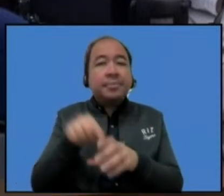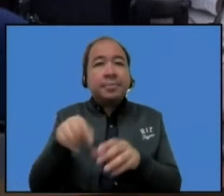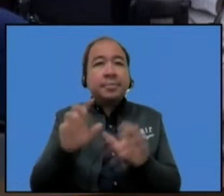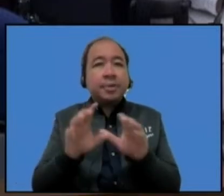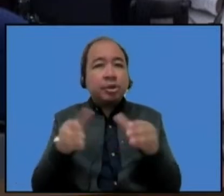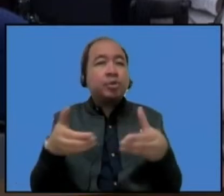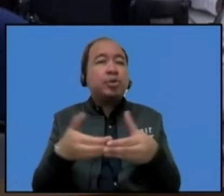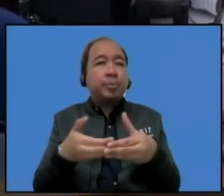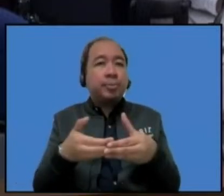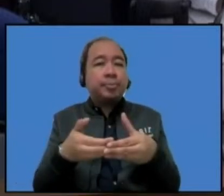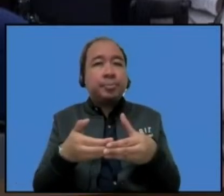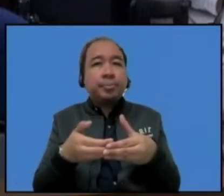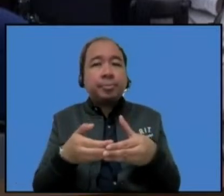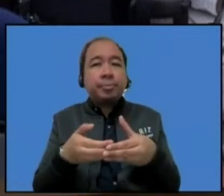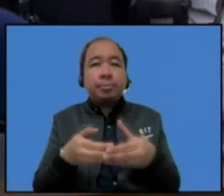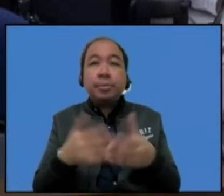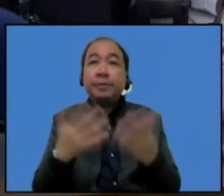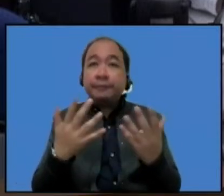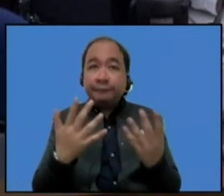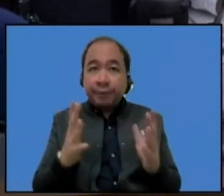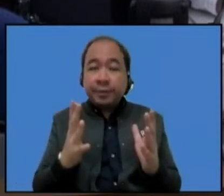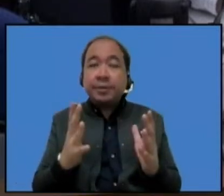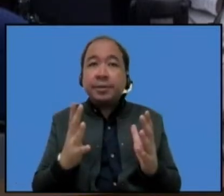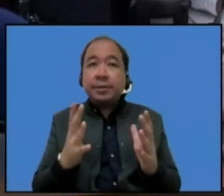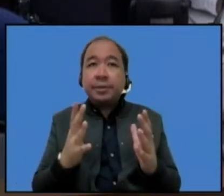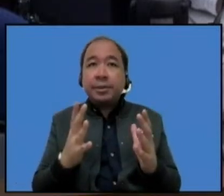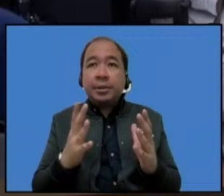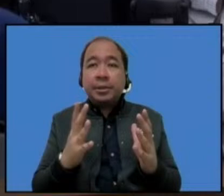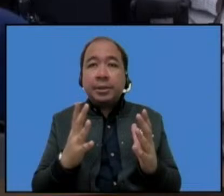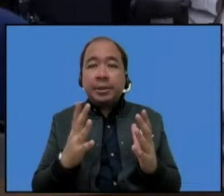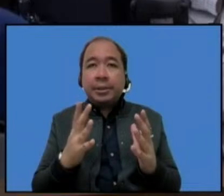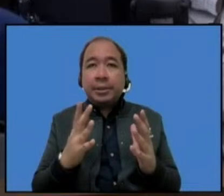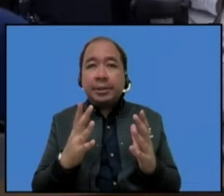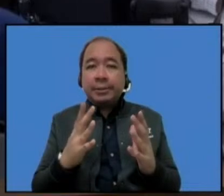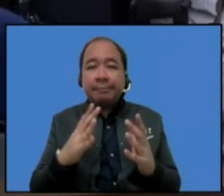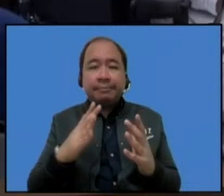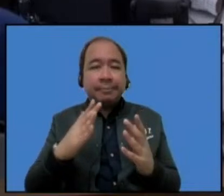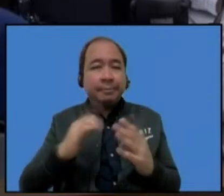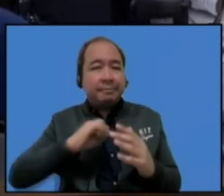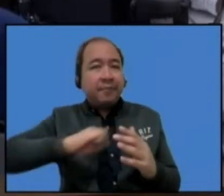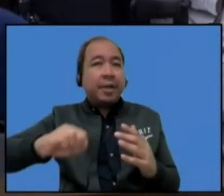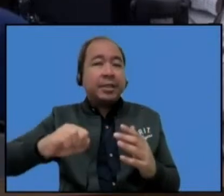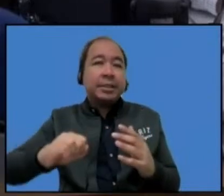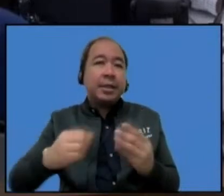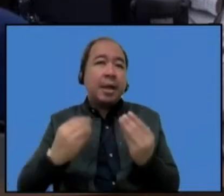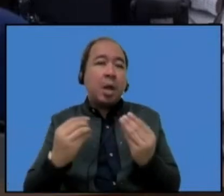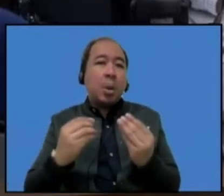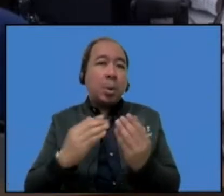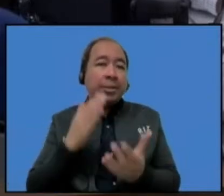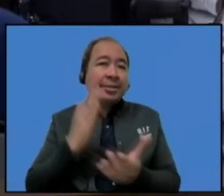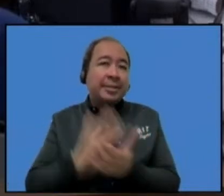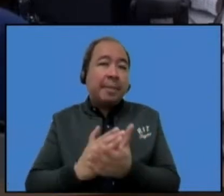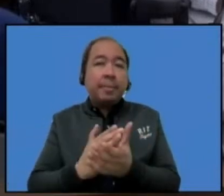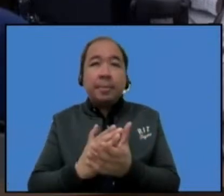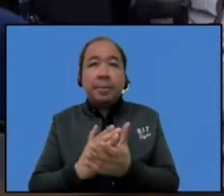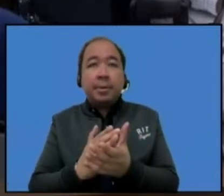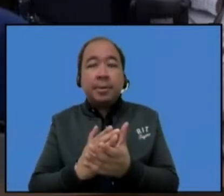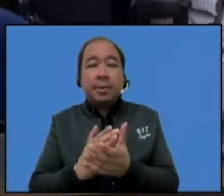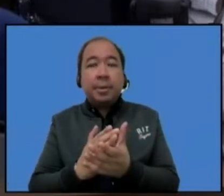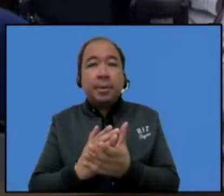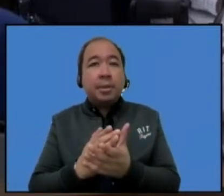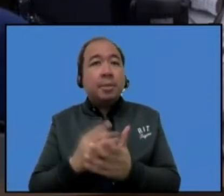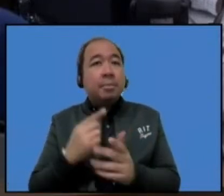对性的防范和打击措施。我们还持续密切与国际刑警组织等国